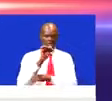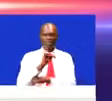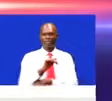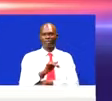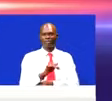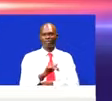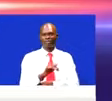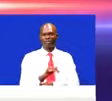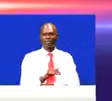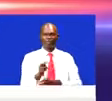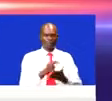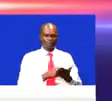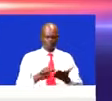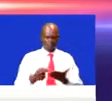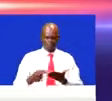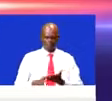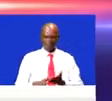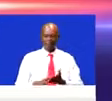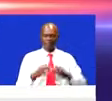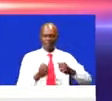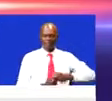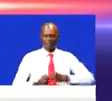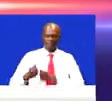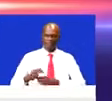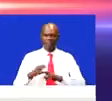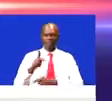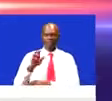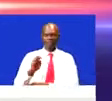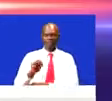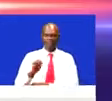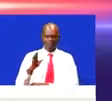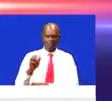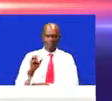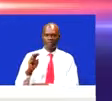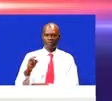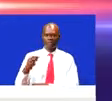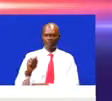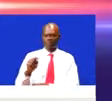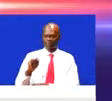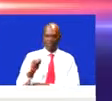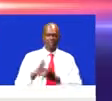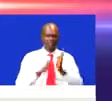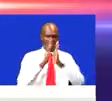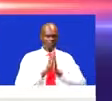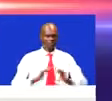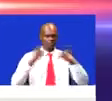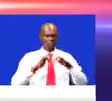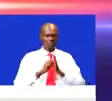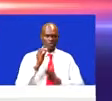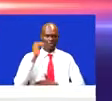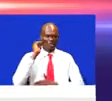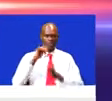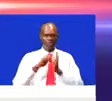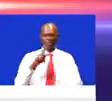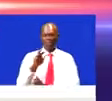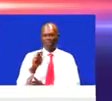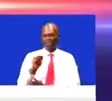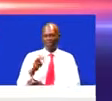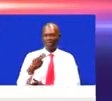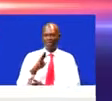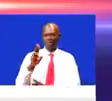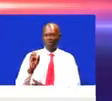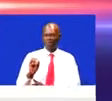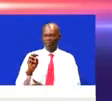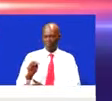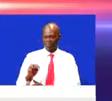bende ne ogo kod goro mongirore mar UDA bade ma timaho migosi kendo ngati inden nyasi alama nog dalagi marore kachung od burano makachuonyo. Kami si